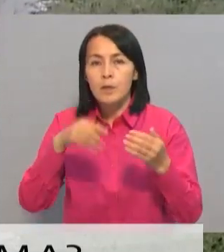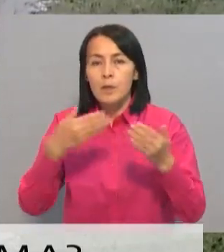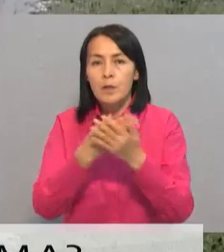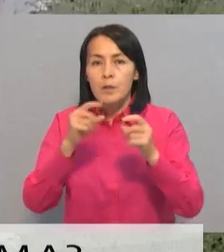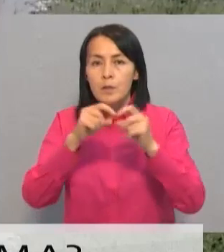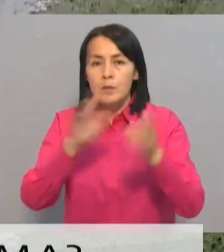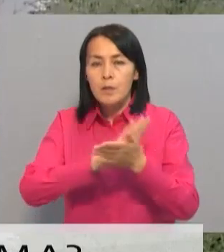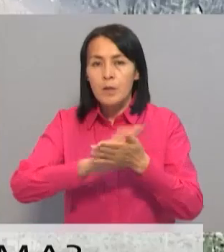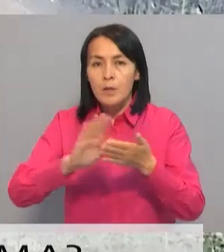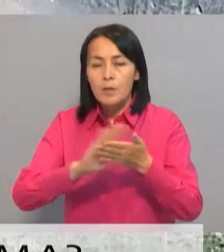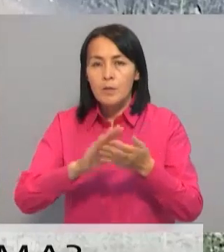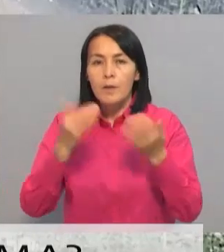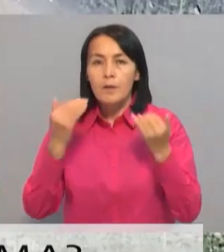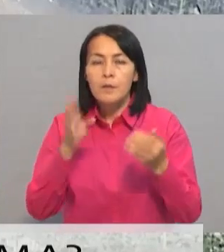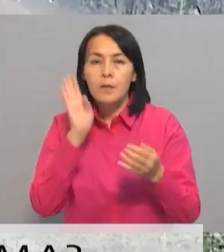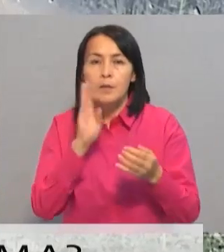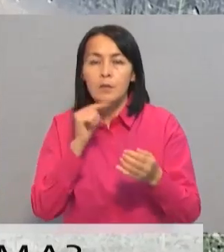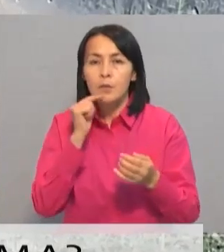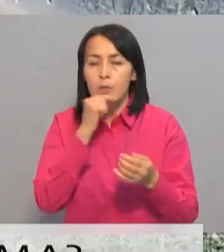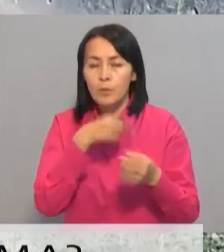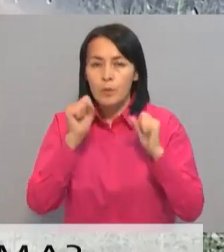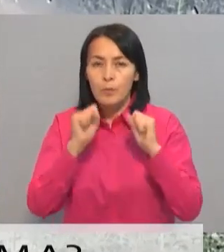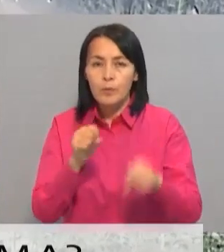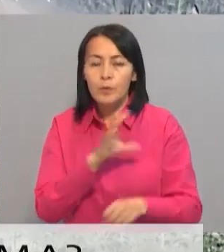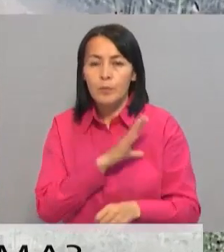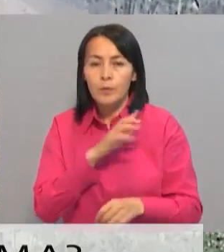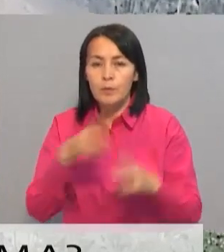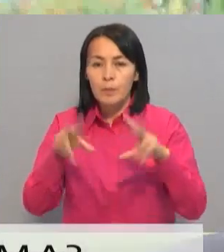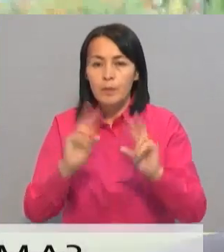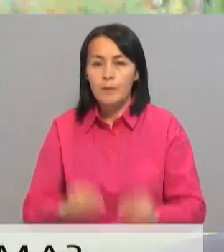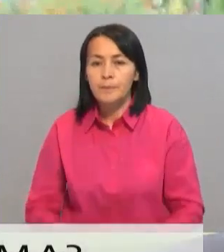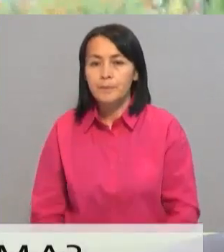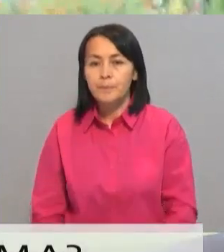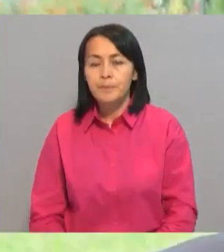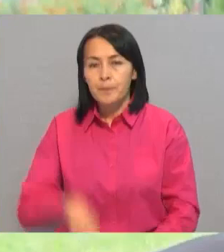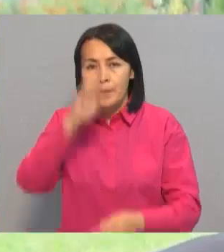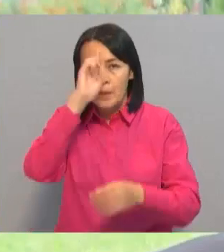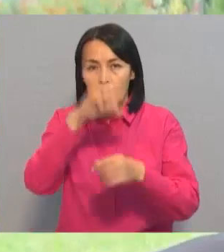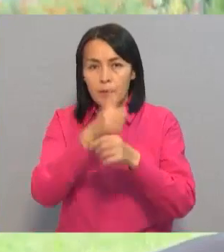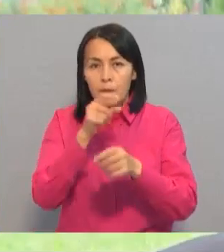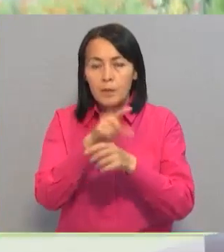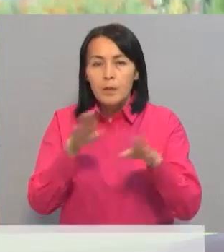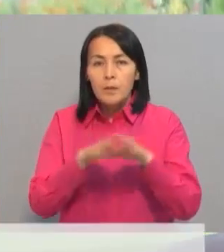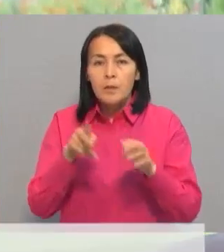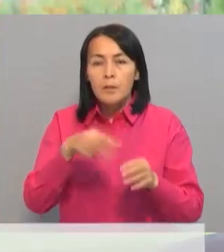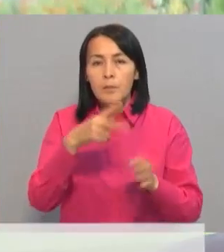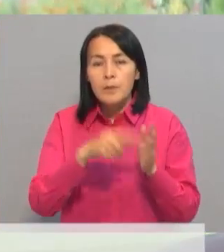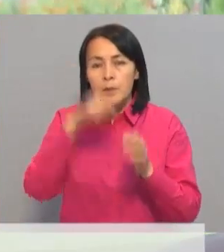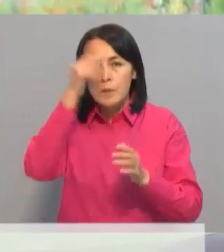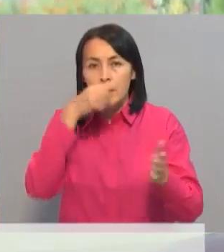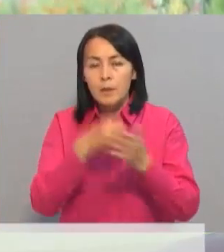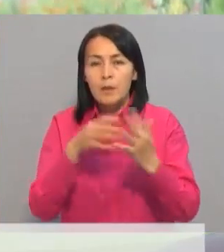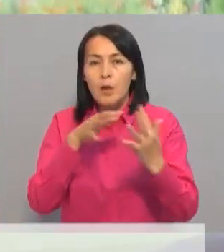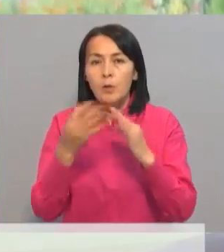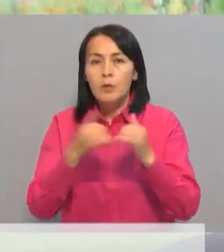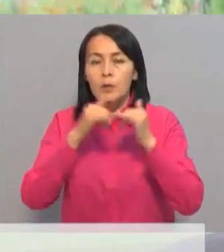жаңарууу жер асты суун төмөндөтүп, агын сууну үнөмдөөгө да мүмкүндүк берди дейди мамандар. Президенттин тапшырмасына сәйкес 2027 жылга дейин ауылды